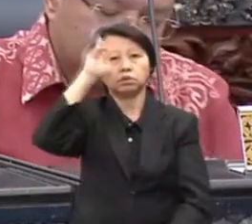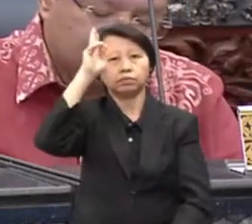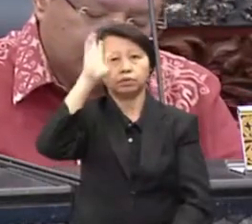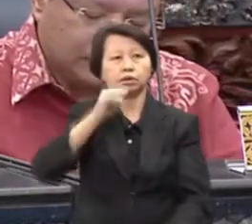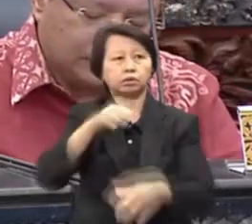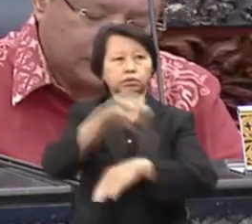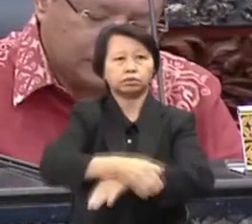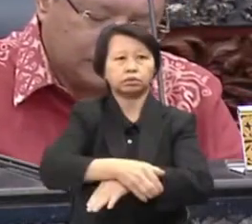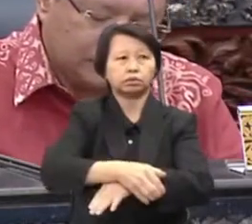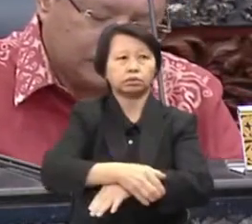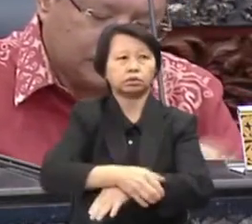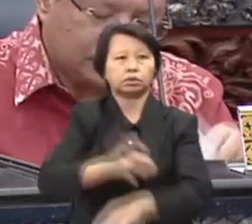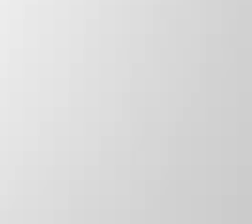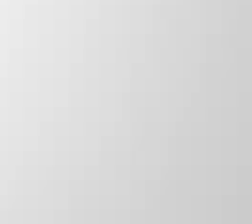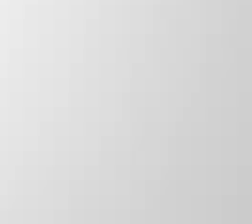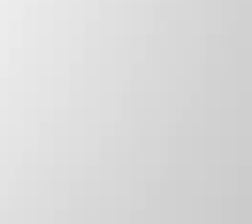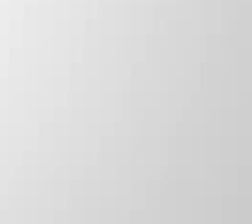yang di desa oleh